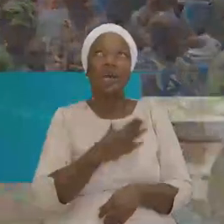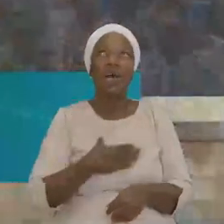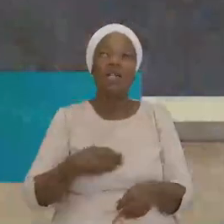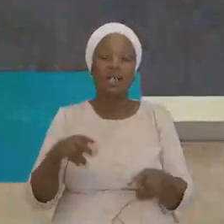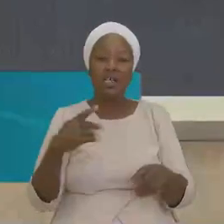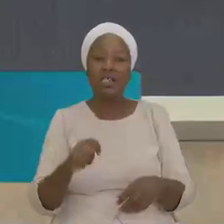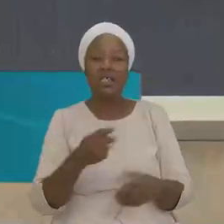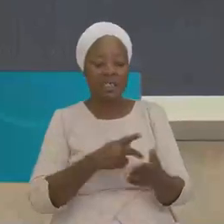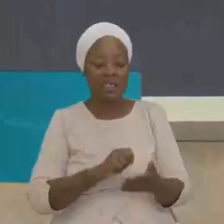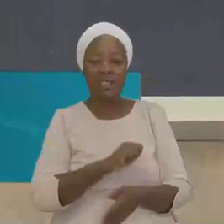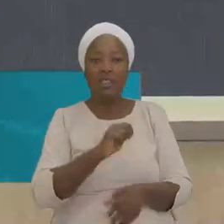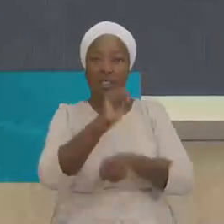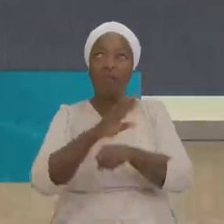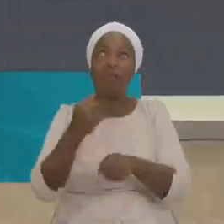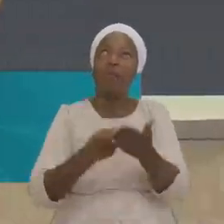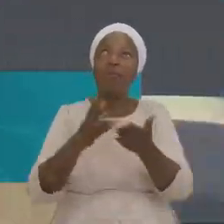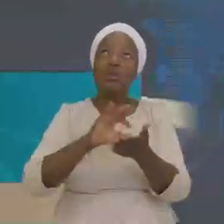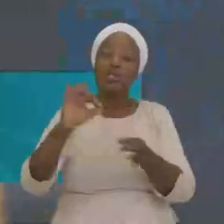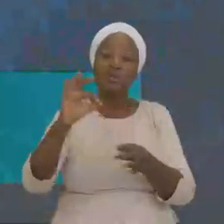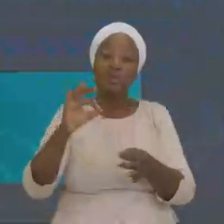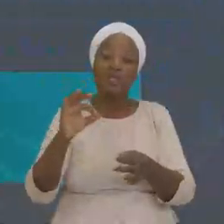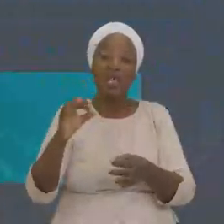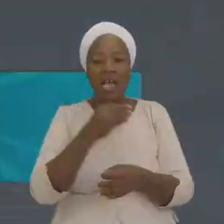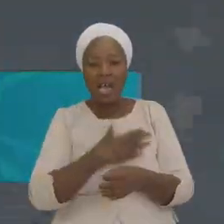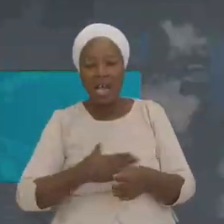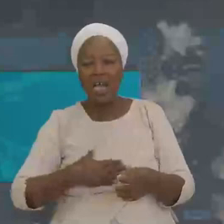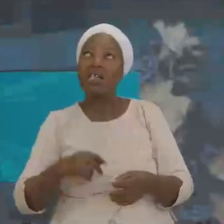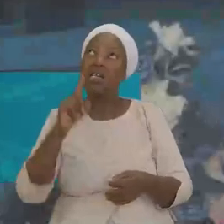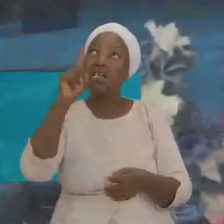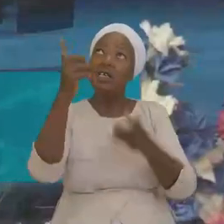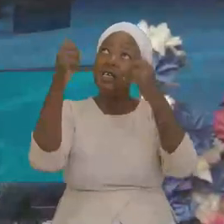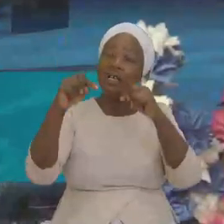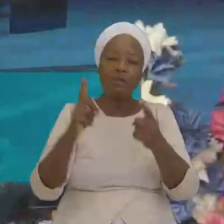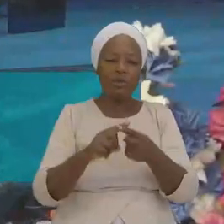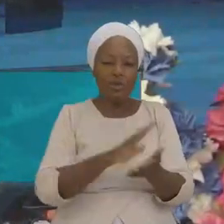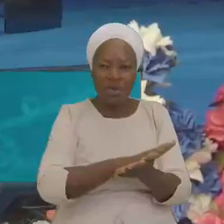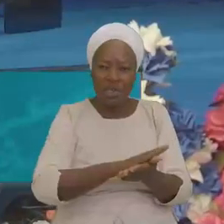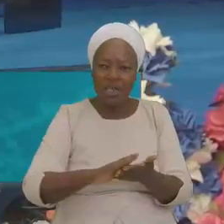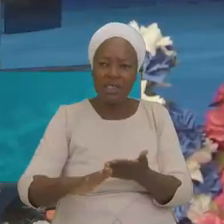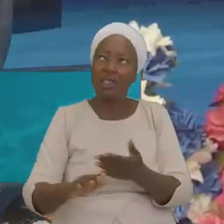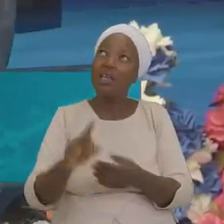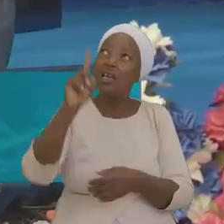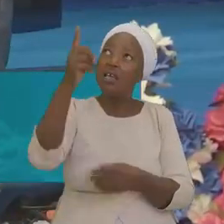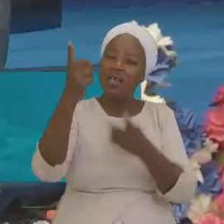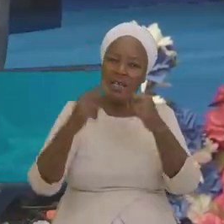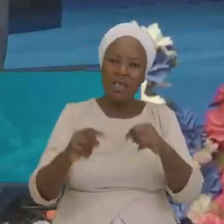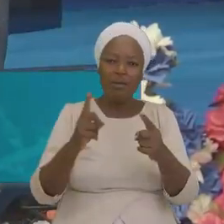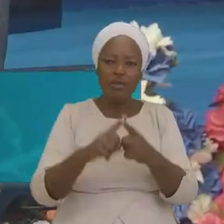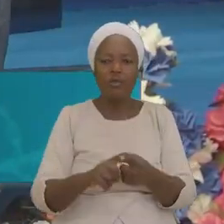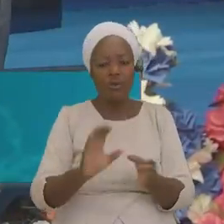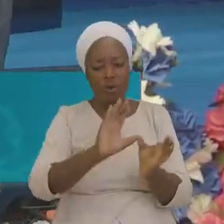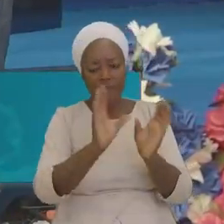Dieu et le temple du Saint-Esprit. Et il est venu